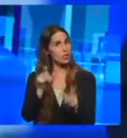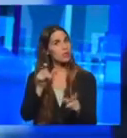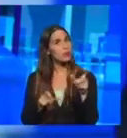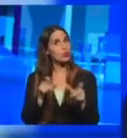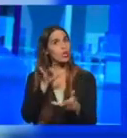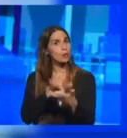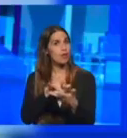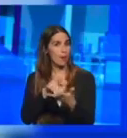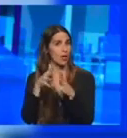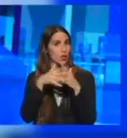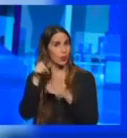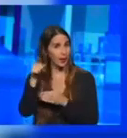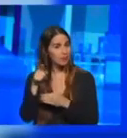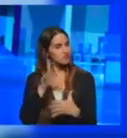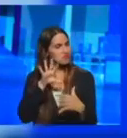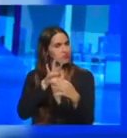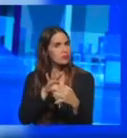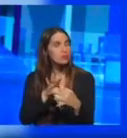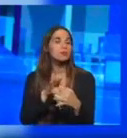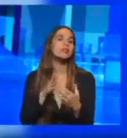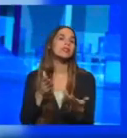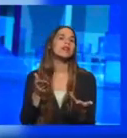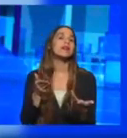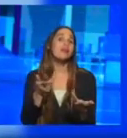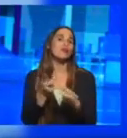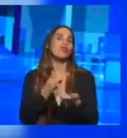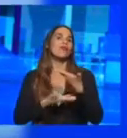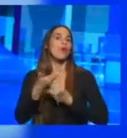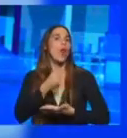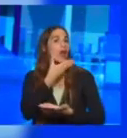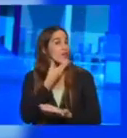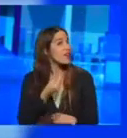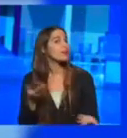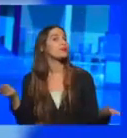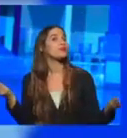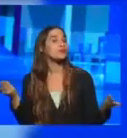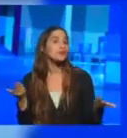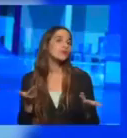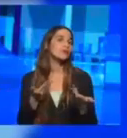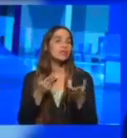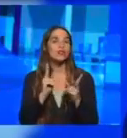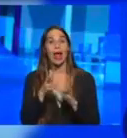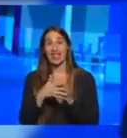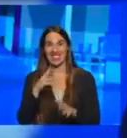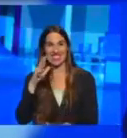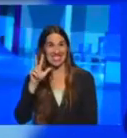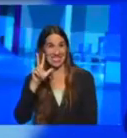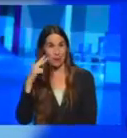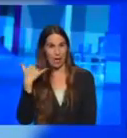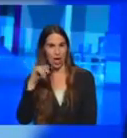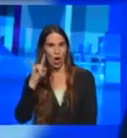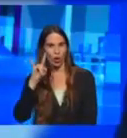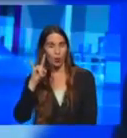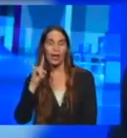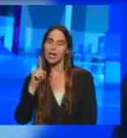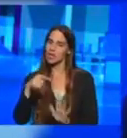שנמצא בארצות הברית, שנמצא שם, ומה שנקרא, משתפים פעולה יפה, אפשר לקחת את ציפי חוטובלי שבאמת מסמלת, כן, לא